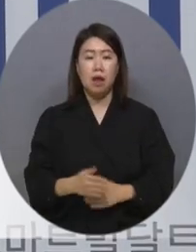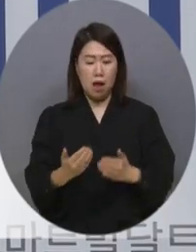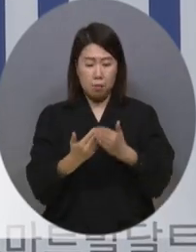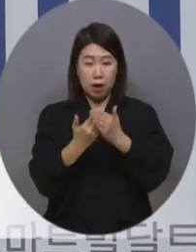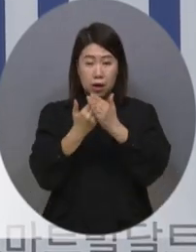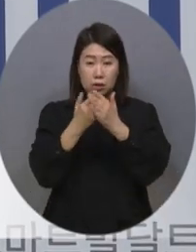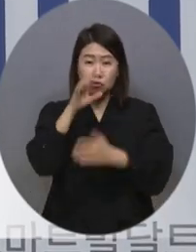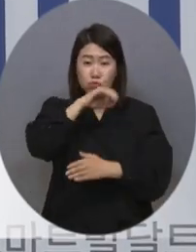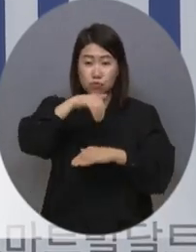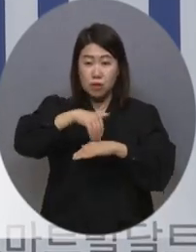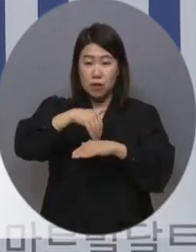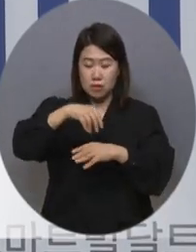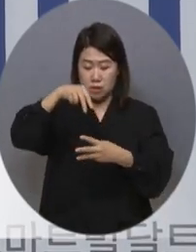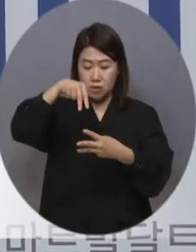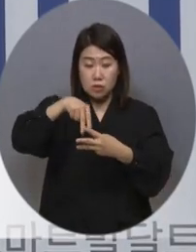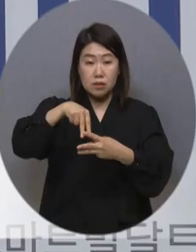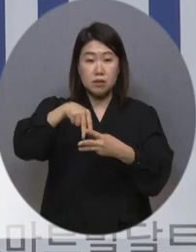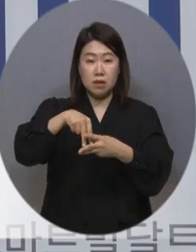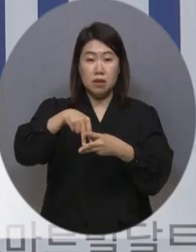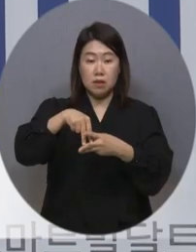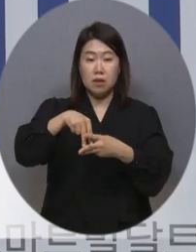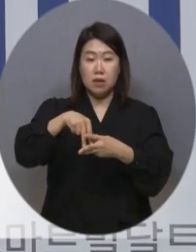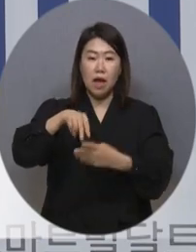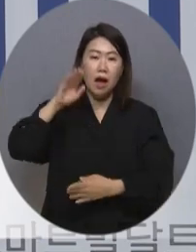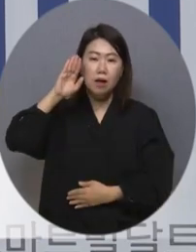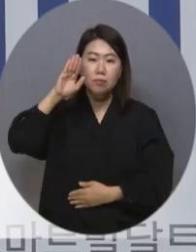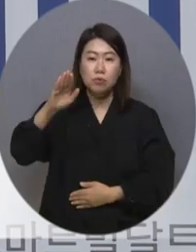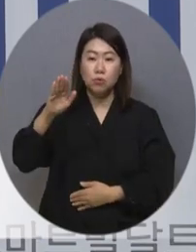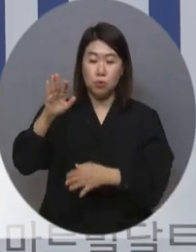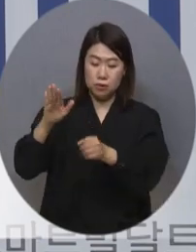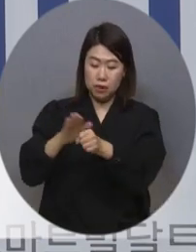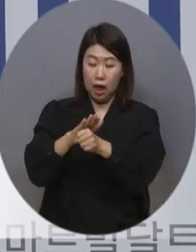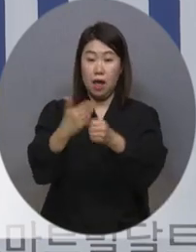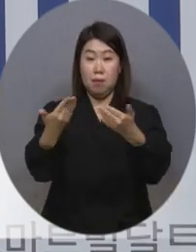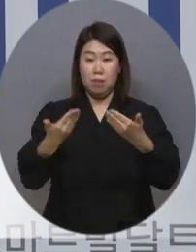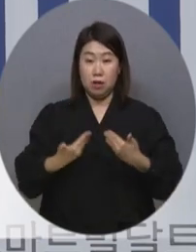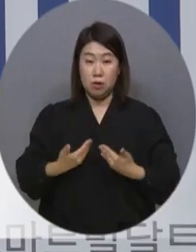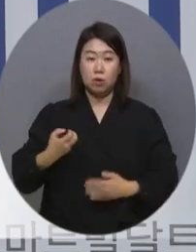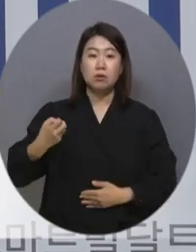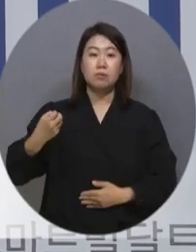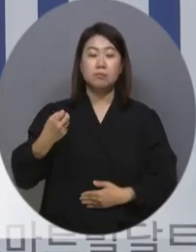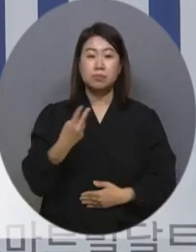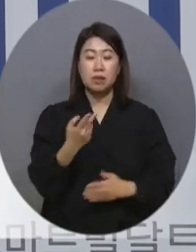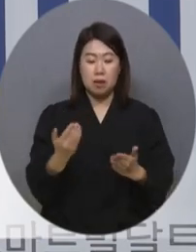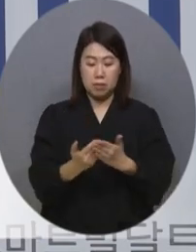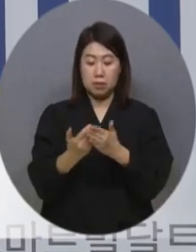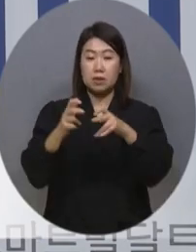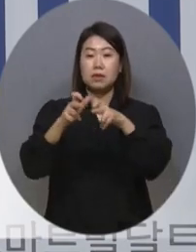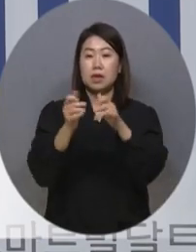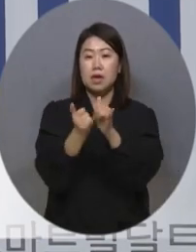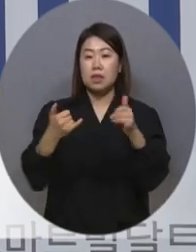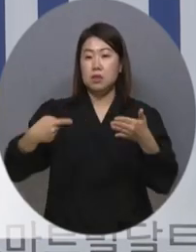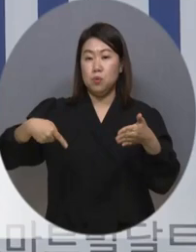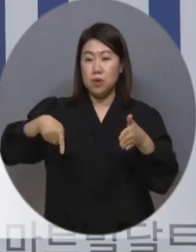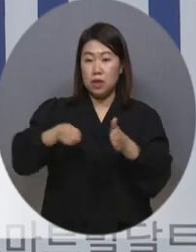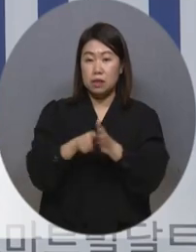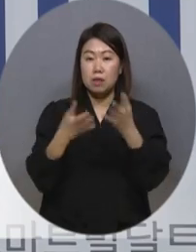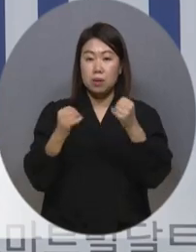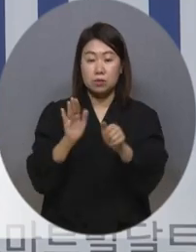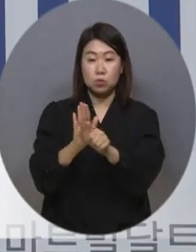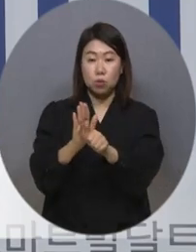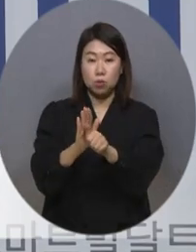트레이닝 센터가 우리 앞으로 계속 사랑받고 우리 발달장애인들을 위해서 많은 도움이